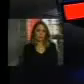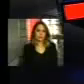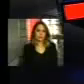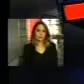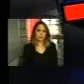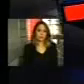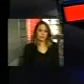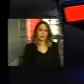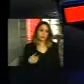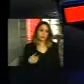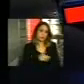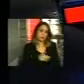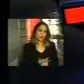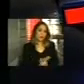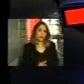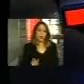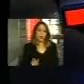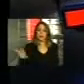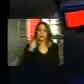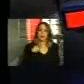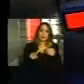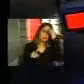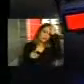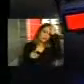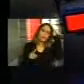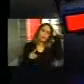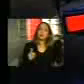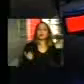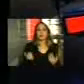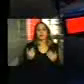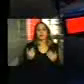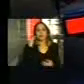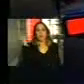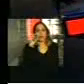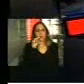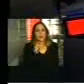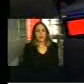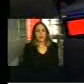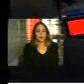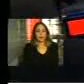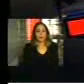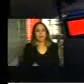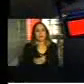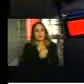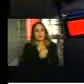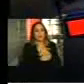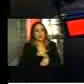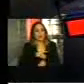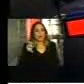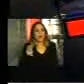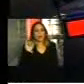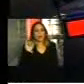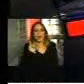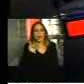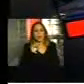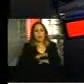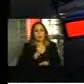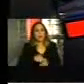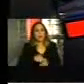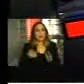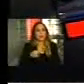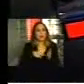אותי. גרצת המפרץ לליטני אלון. שלום, דוקטור מיכל יערי, מומחית למדיניות הסעודית, אוניברסיטת תל אביב,